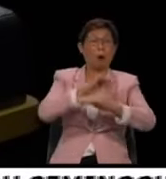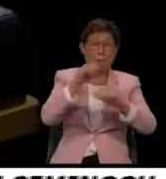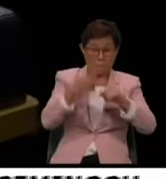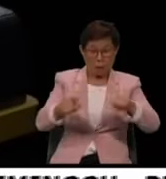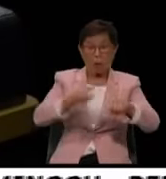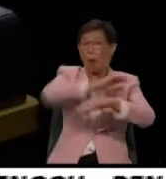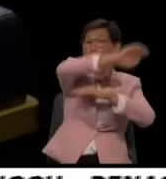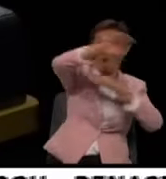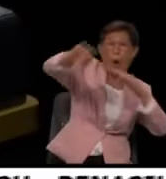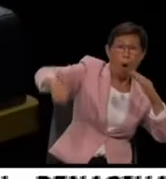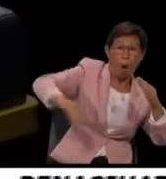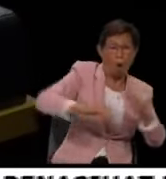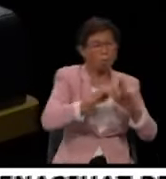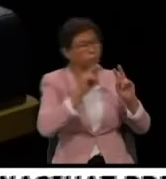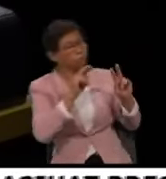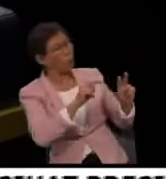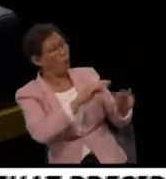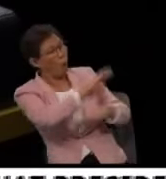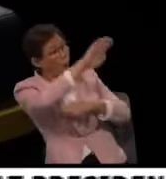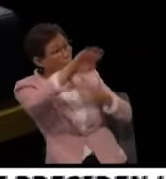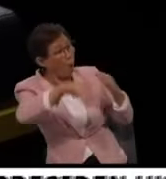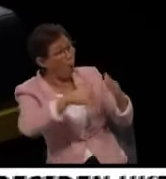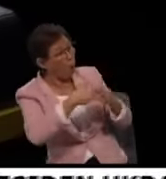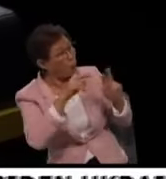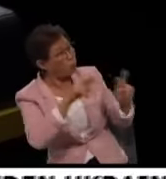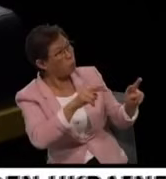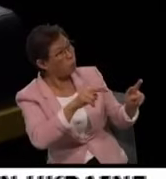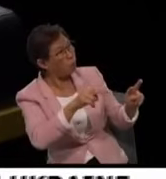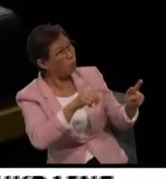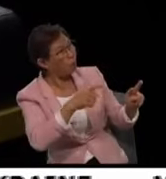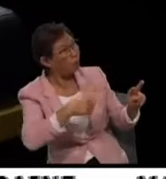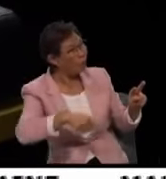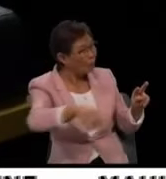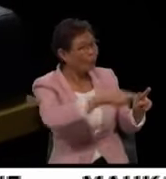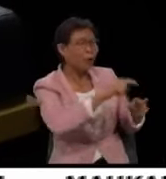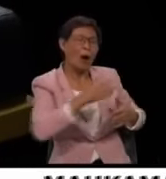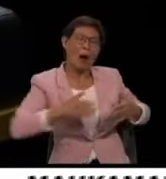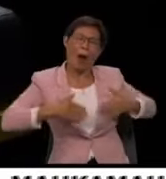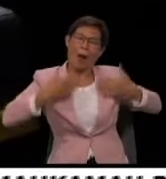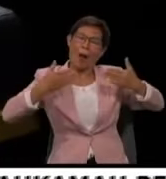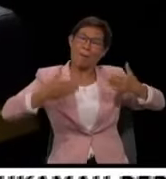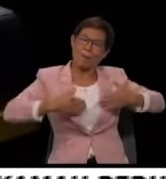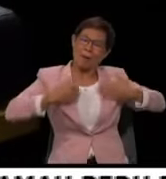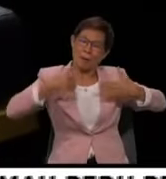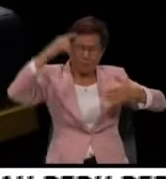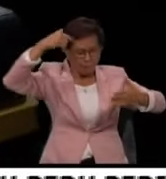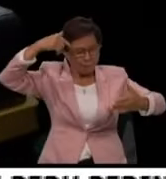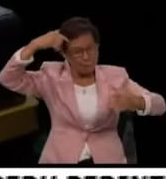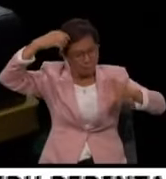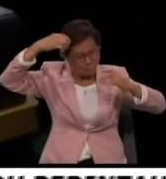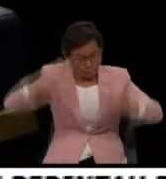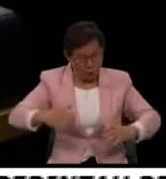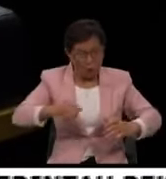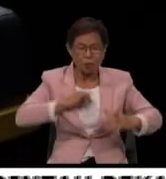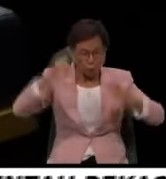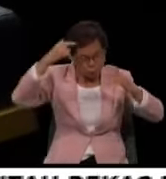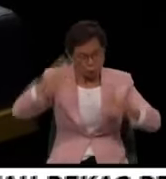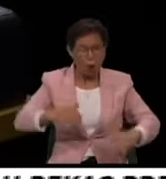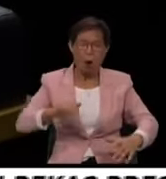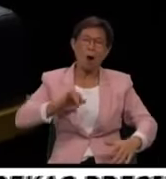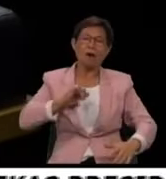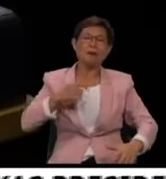lihat er mereka begitu er suka dengan pengumuman ataupun pendirian saya walaupun kita belum